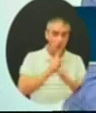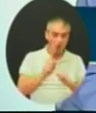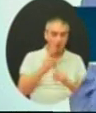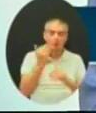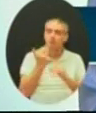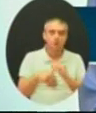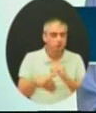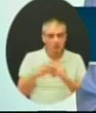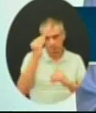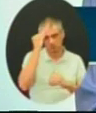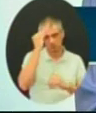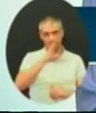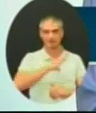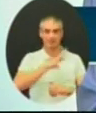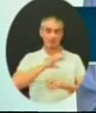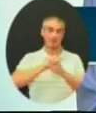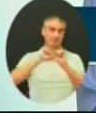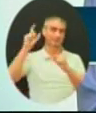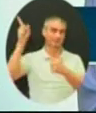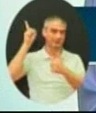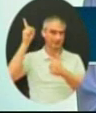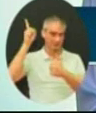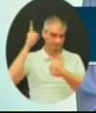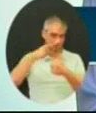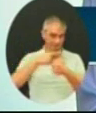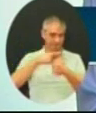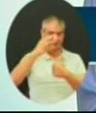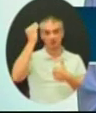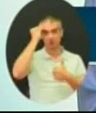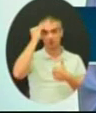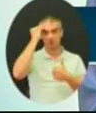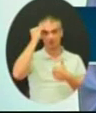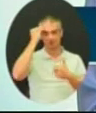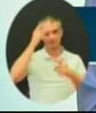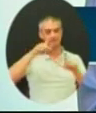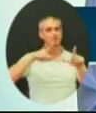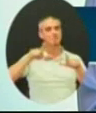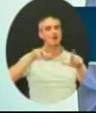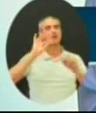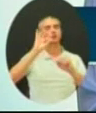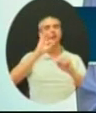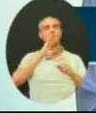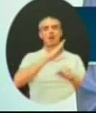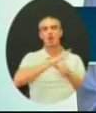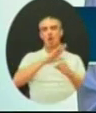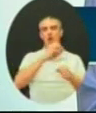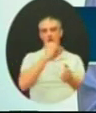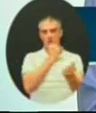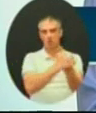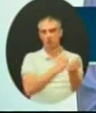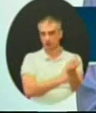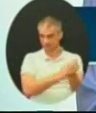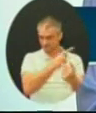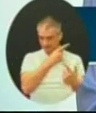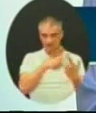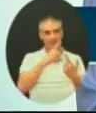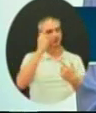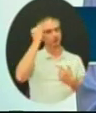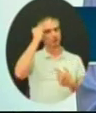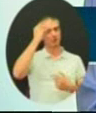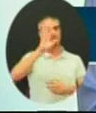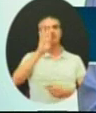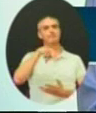זוכרים את האיור של הפצצה, זוכרים את התמונה של מפה של אושוויץ, זה דברים שנחקקים. זוכרים את נתניהו עומד